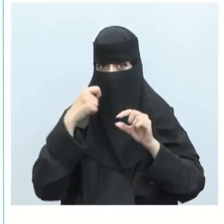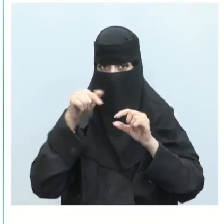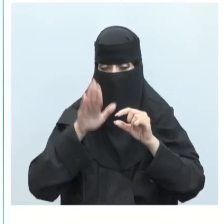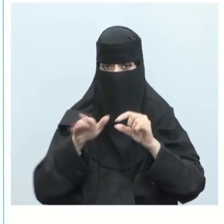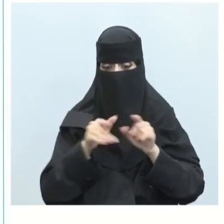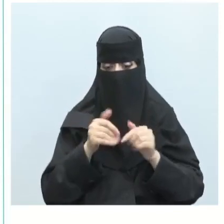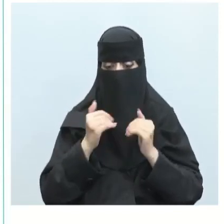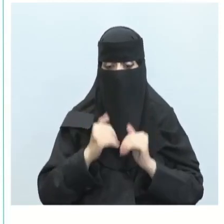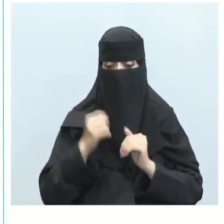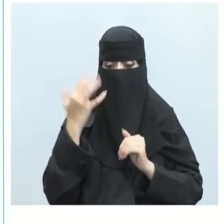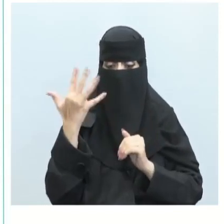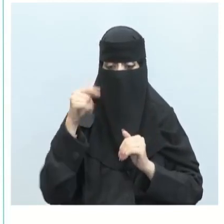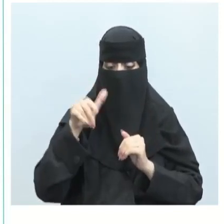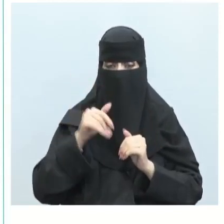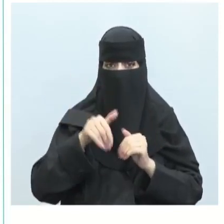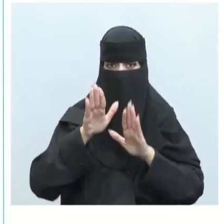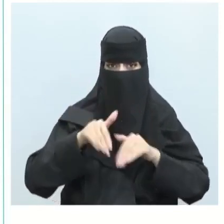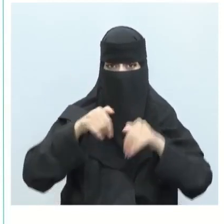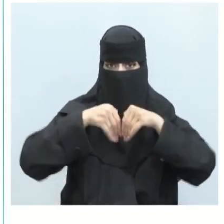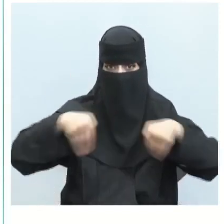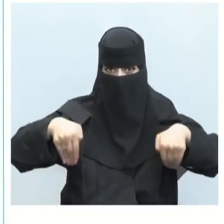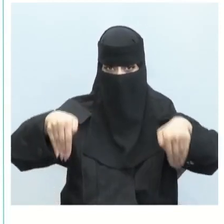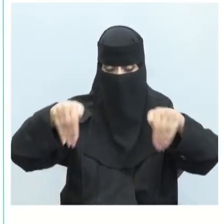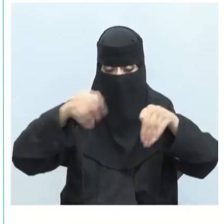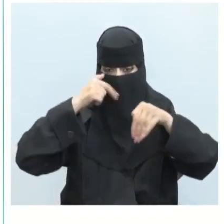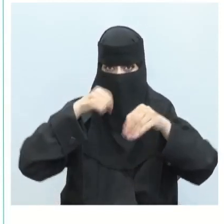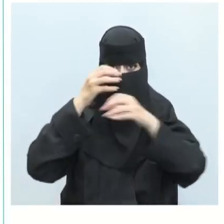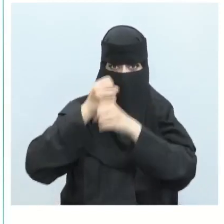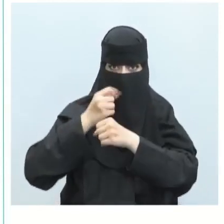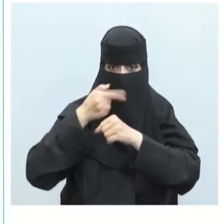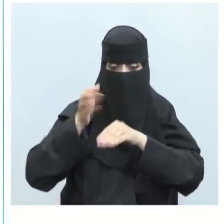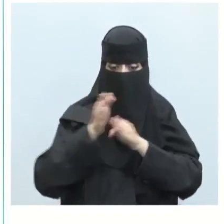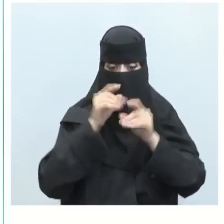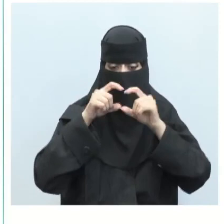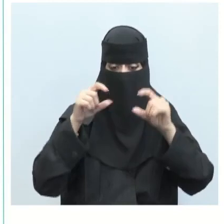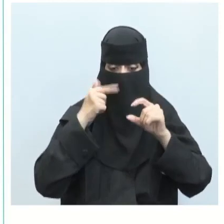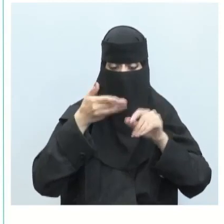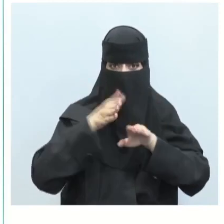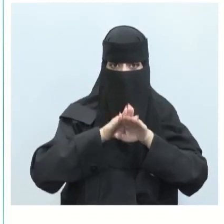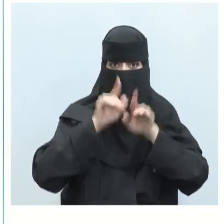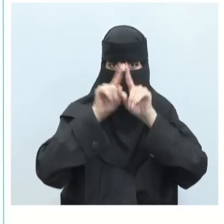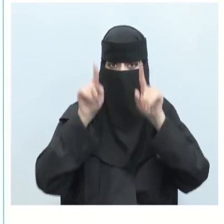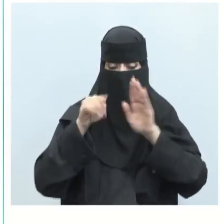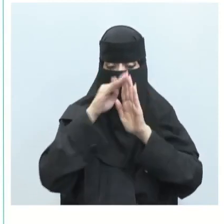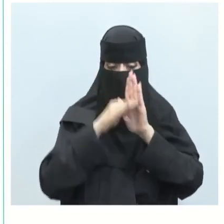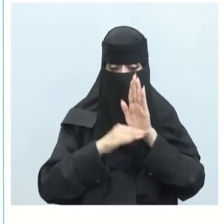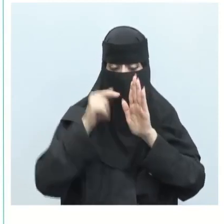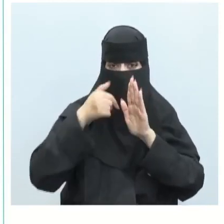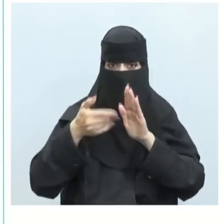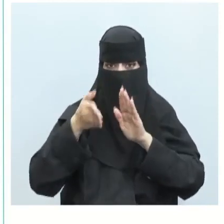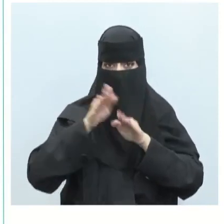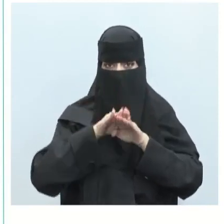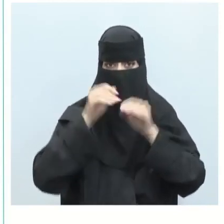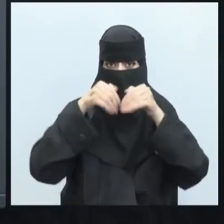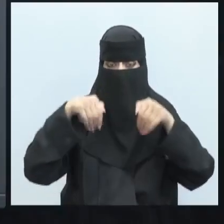سكيورتي فقره الخامسه تتوفر جدران الحمايه فاير وولز على شكل برامج او على شكل